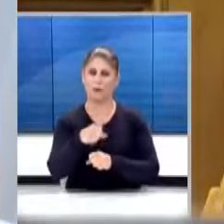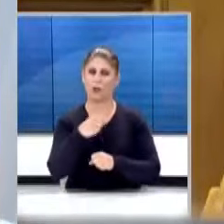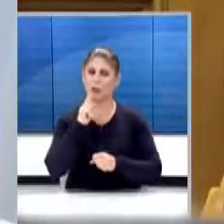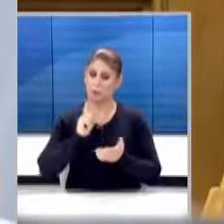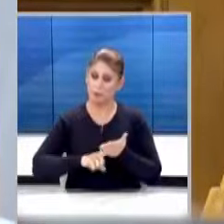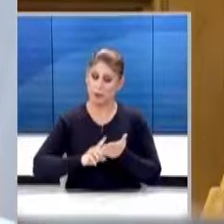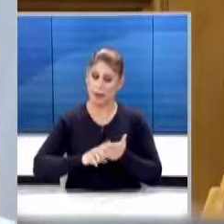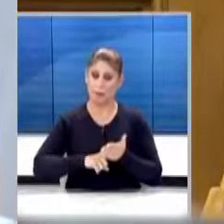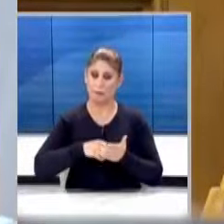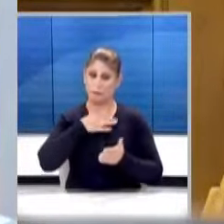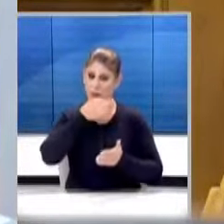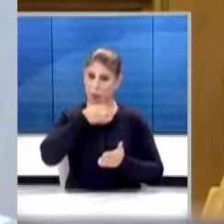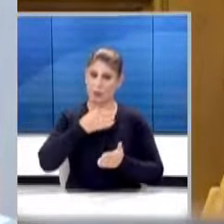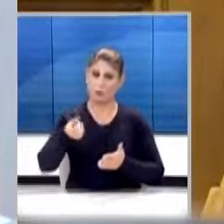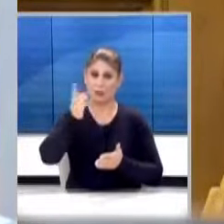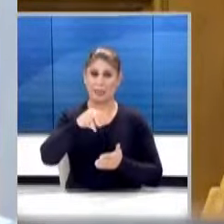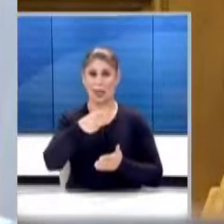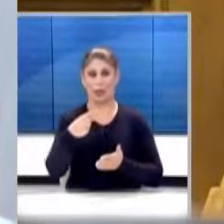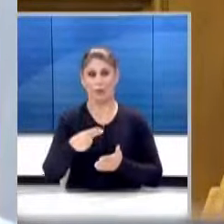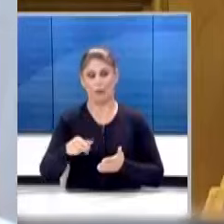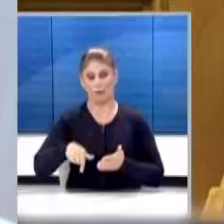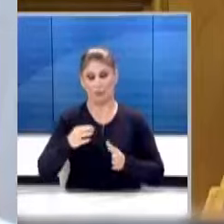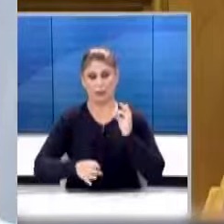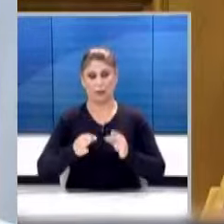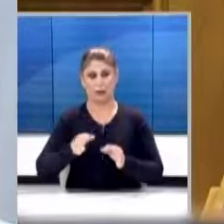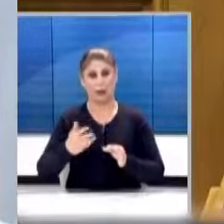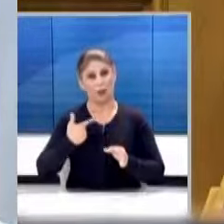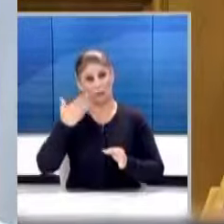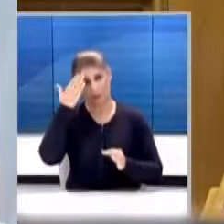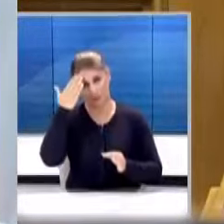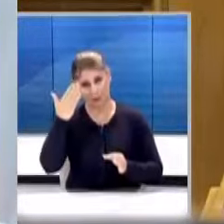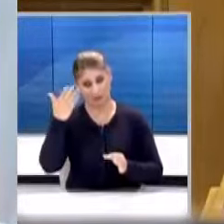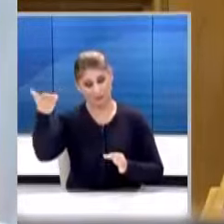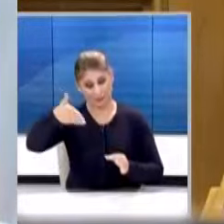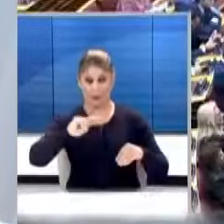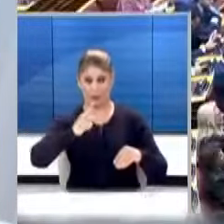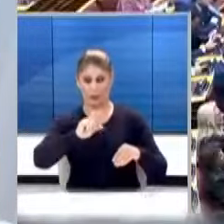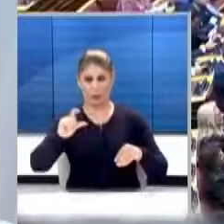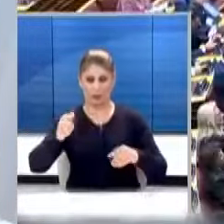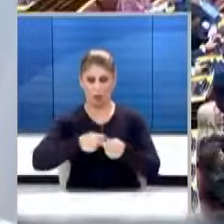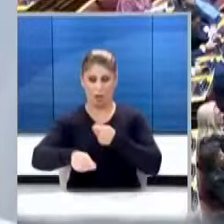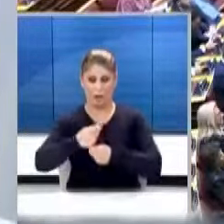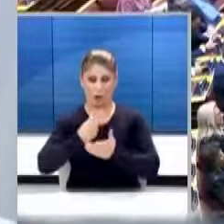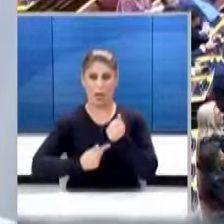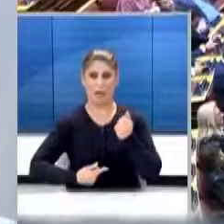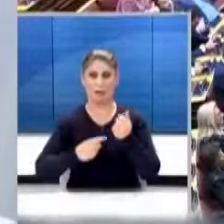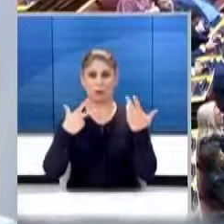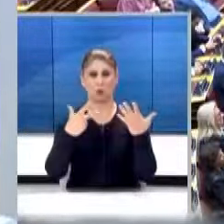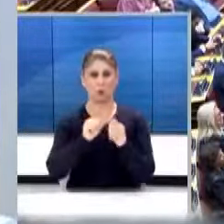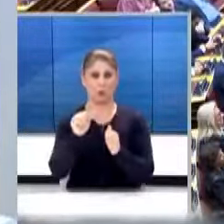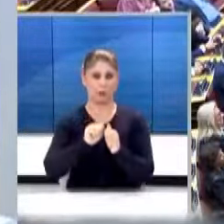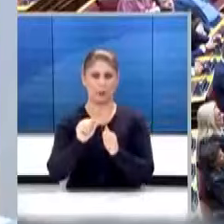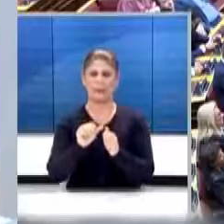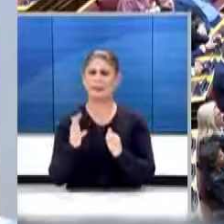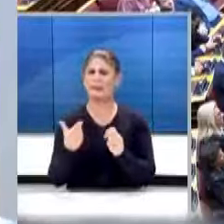αντιπολίτευσης οψέποτε πραγματοποιηθούν οι εκλογές. Και ως εκ τούτου προετοιμάζει τον έδαφος του ανταγωνισμού